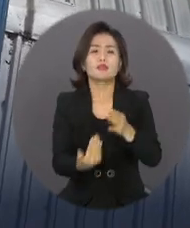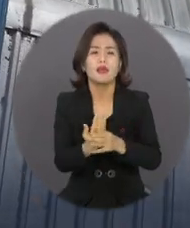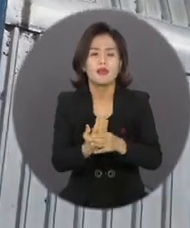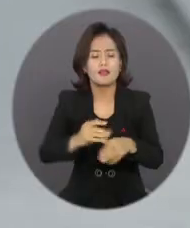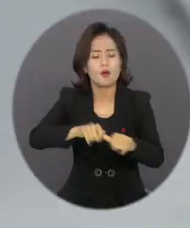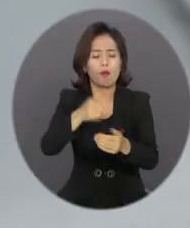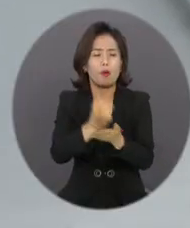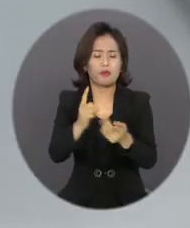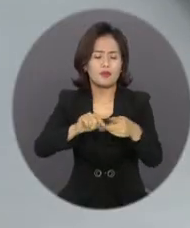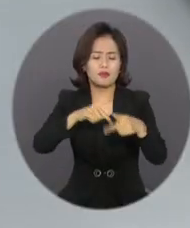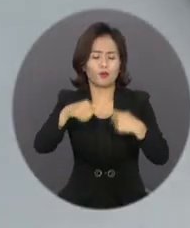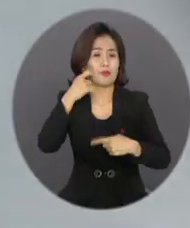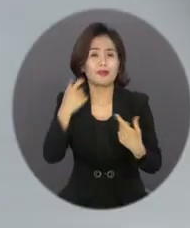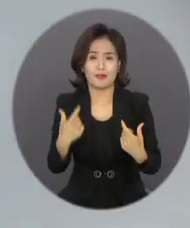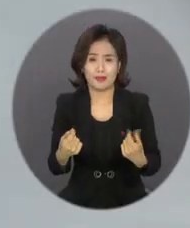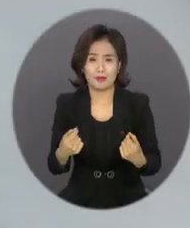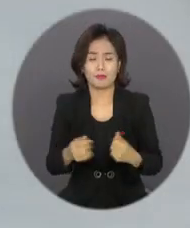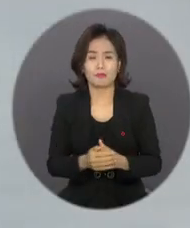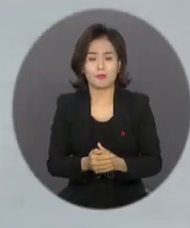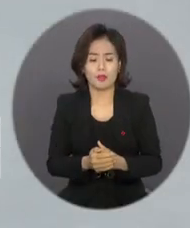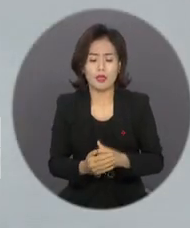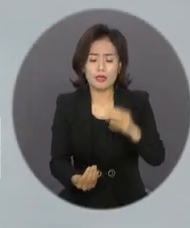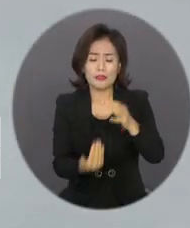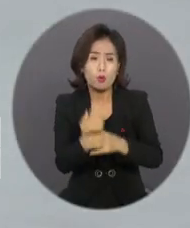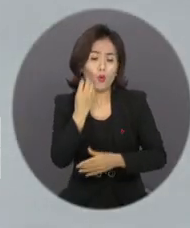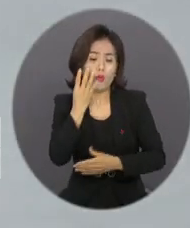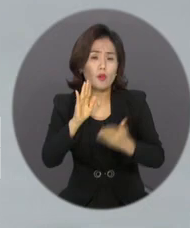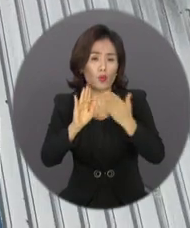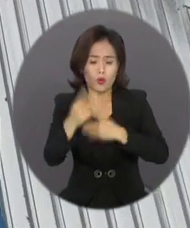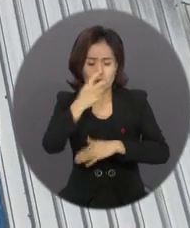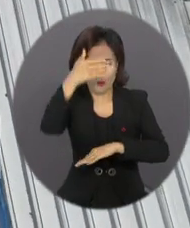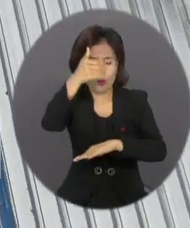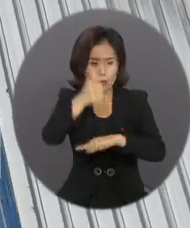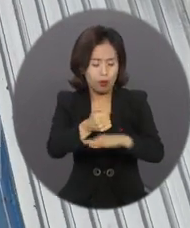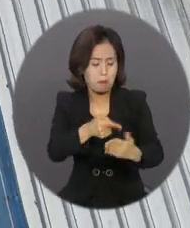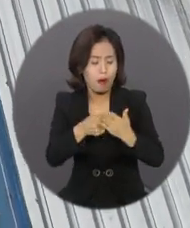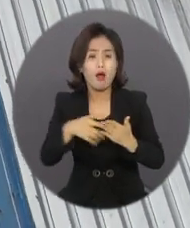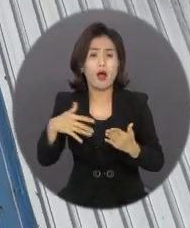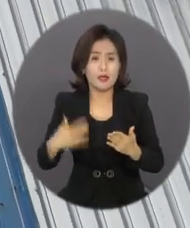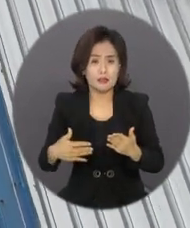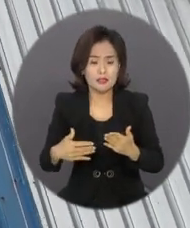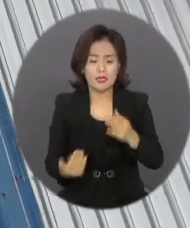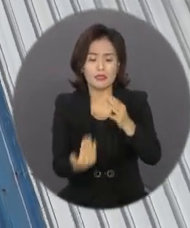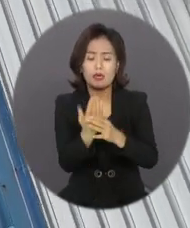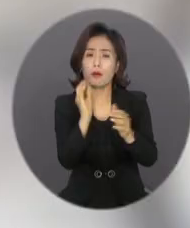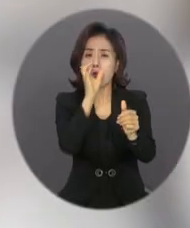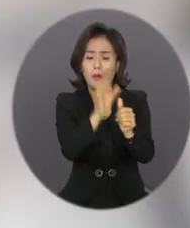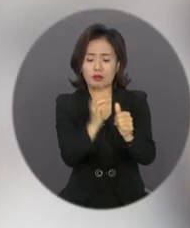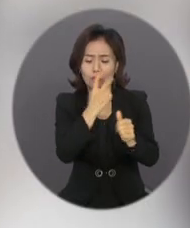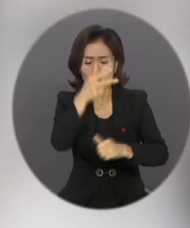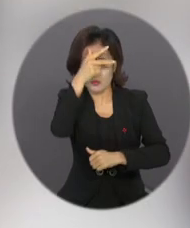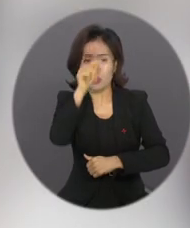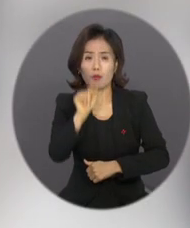이해하지 못하는 고용노동부는 사고발생 넉달이 지나도록 조사결과를 내놓지 않고 있고 사건을 넘겨받은